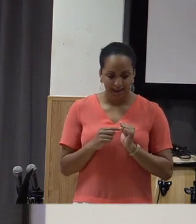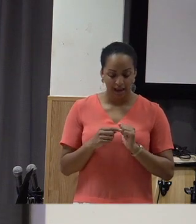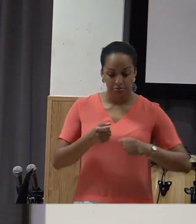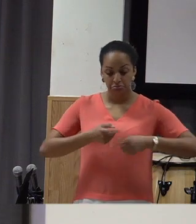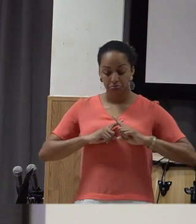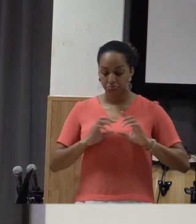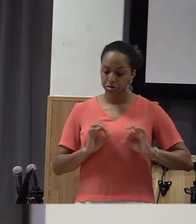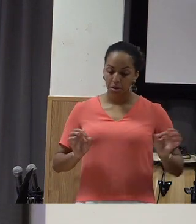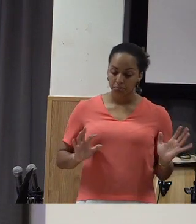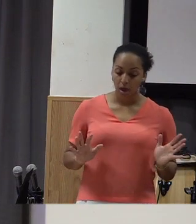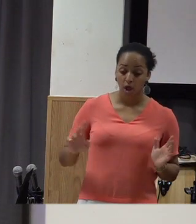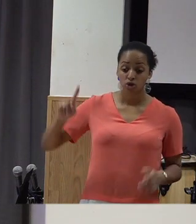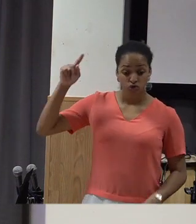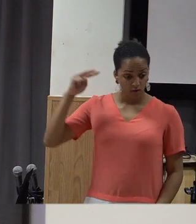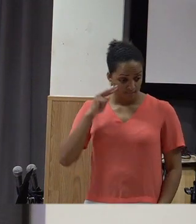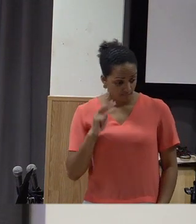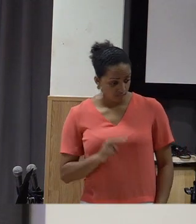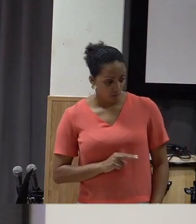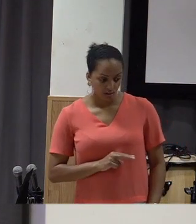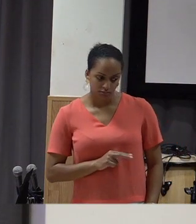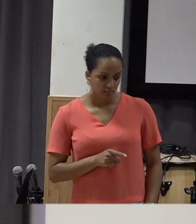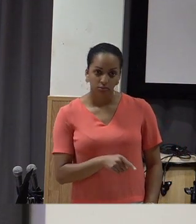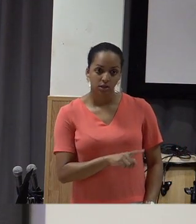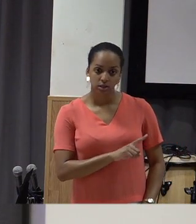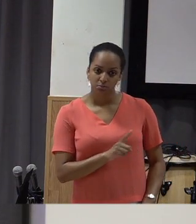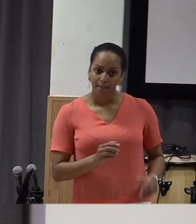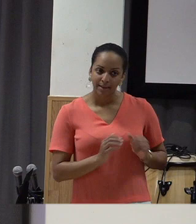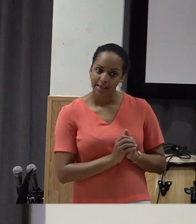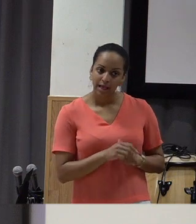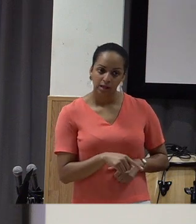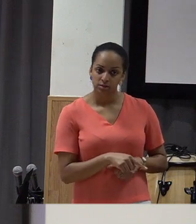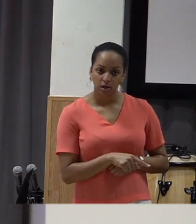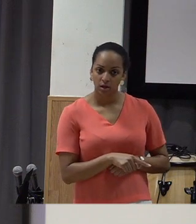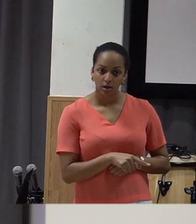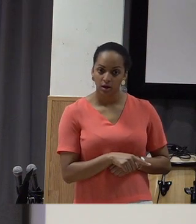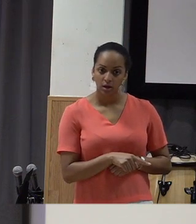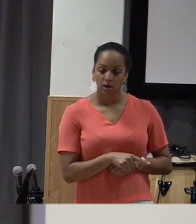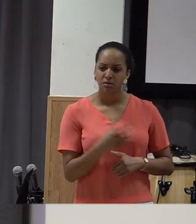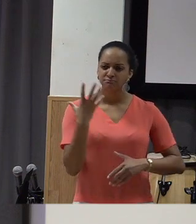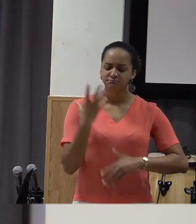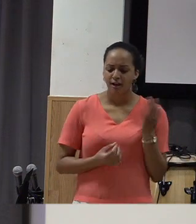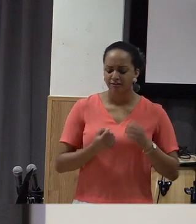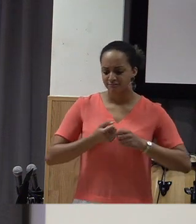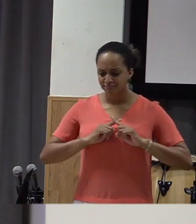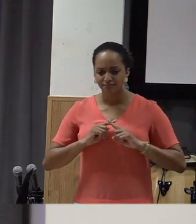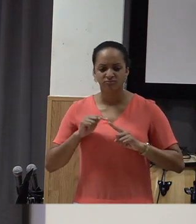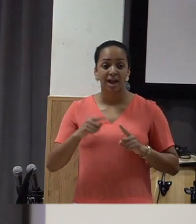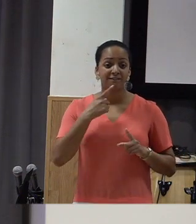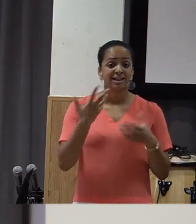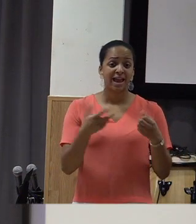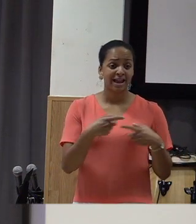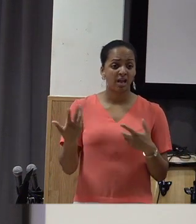conviction, aux yeux de Dieu, ce n'est pas une prière non plus. Le manque de conviction, cela s'apparente à de la